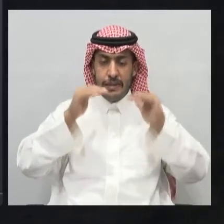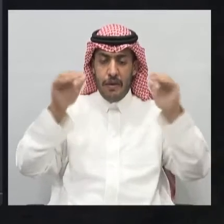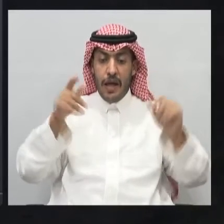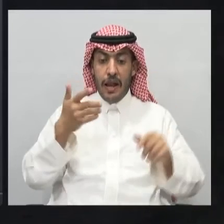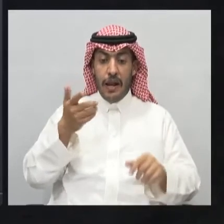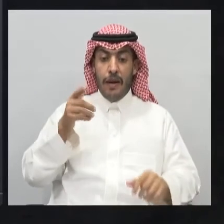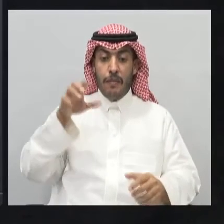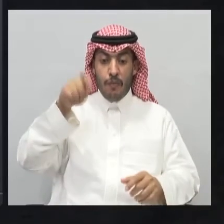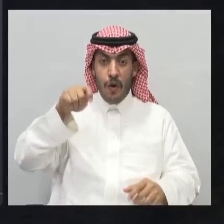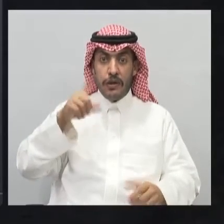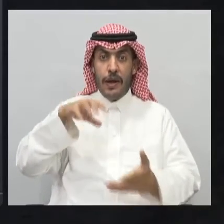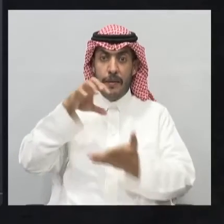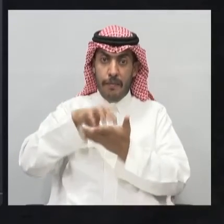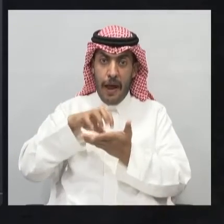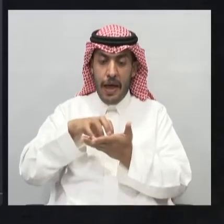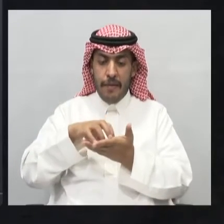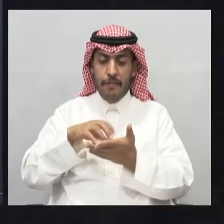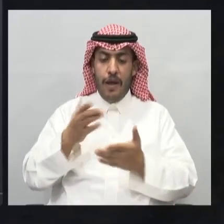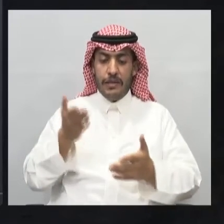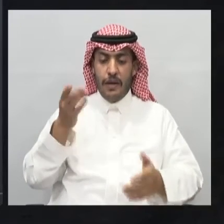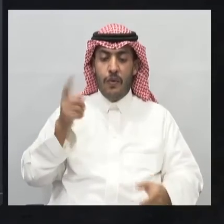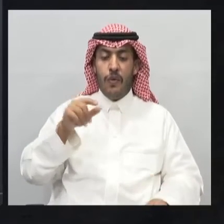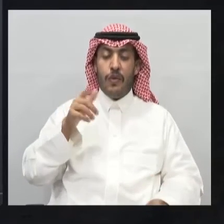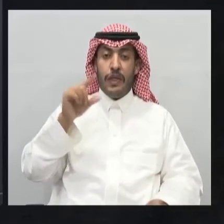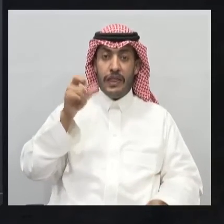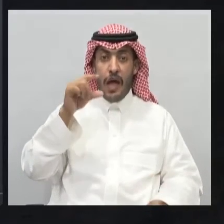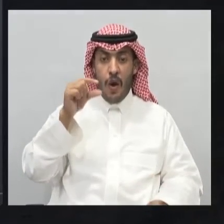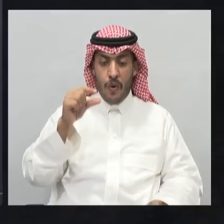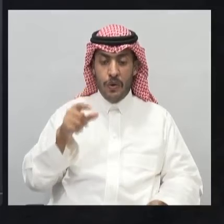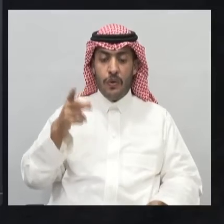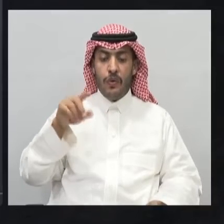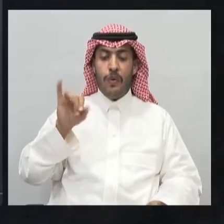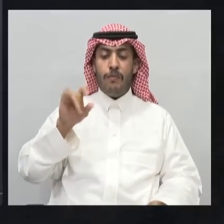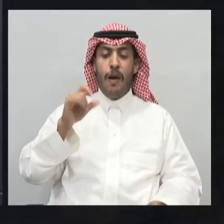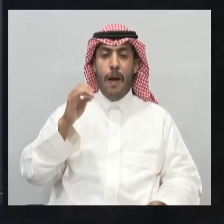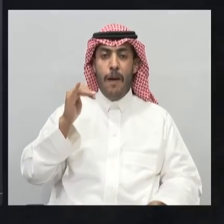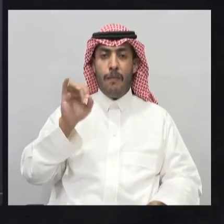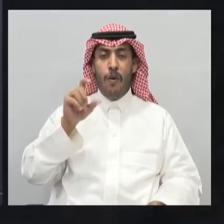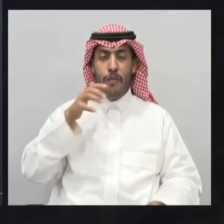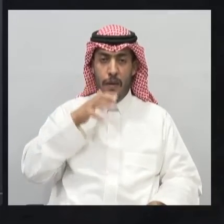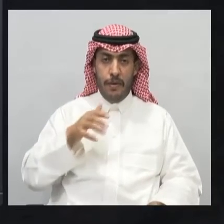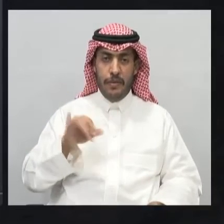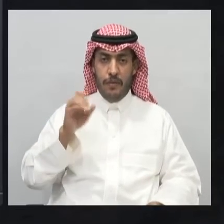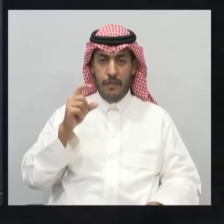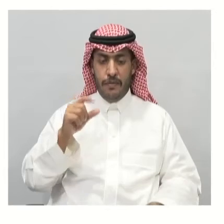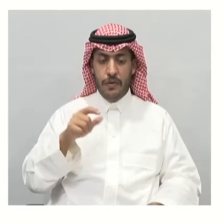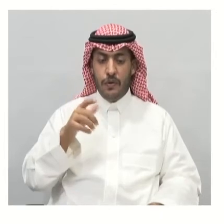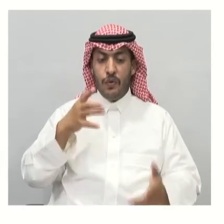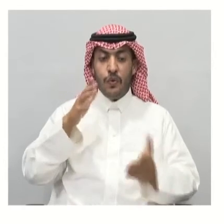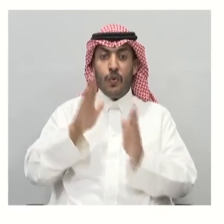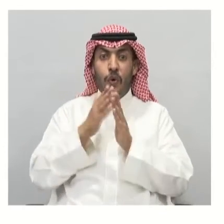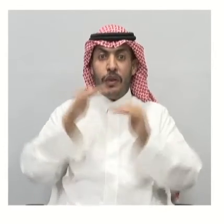السلام النبي ابراهيم عليه السلام النبي داوود عليه السلام محمد صلى الله عليه وسلم الكتب